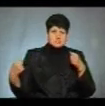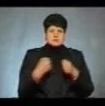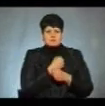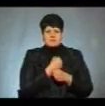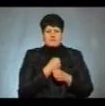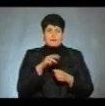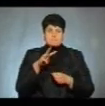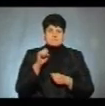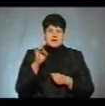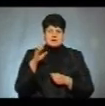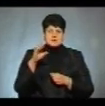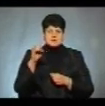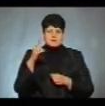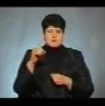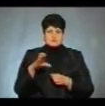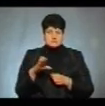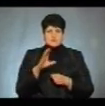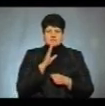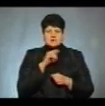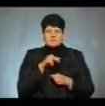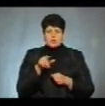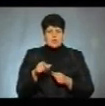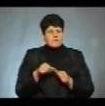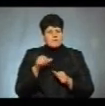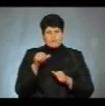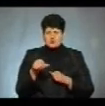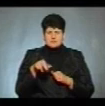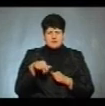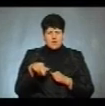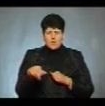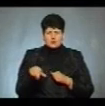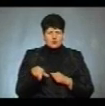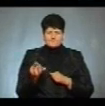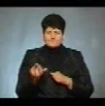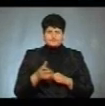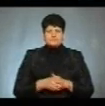автомобіль «Мерседес». Дівчинка переходила дорогу поза межами пішохідного переходу.